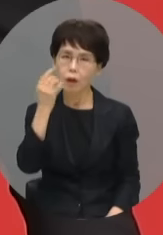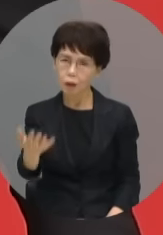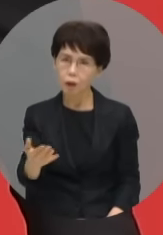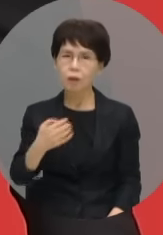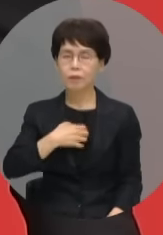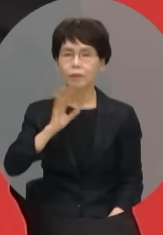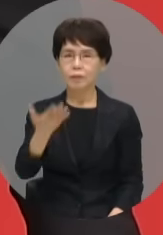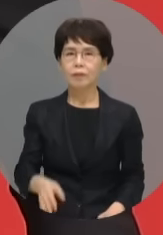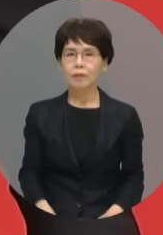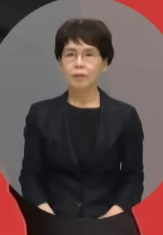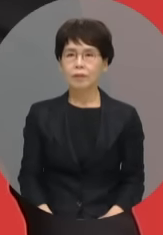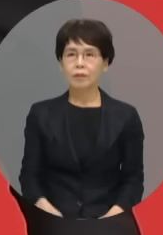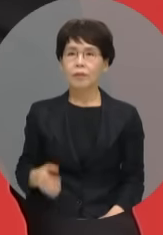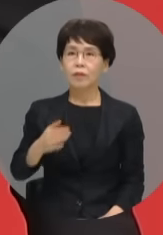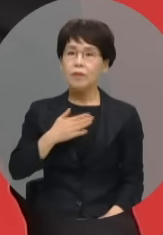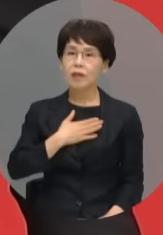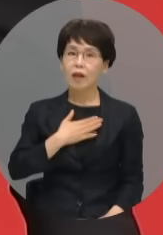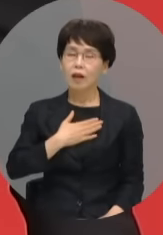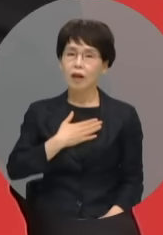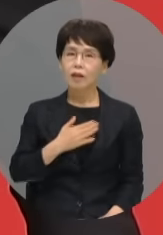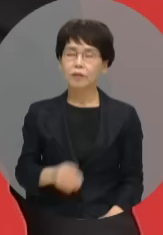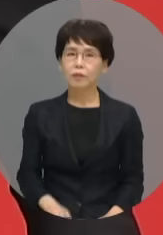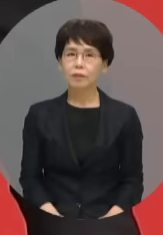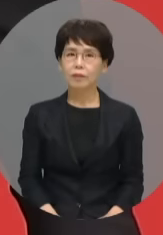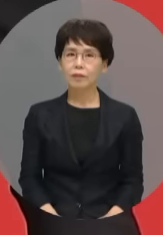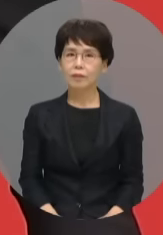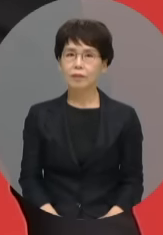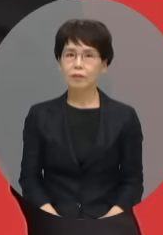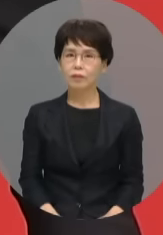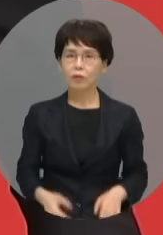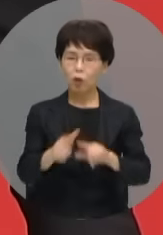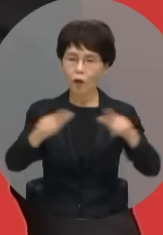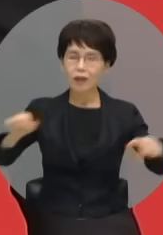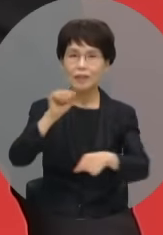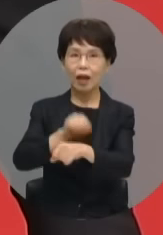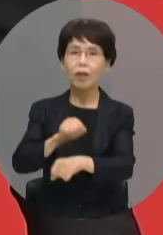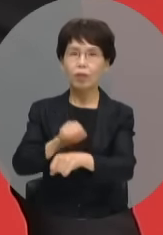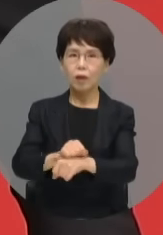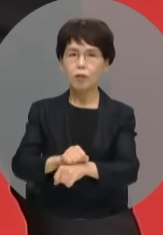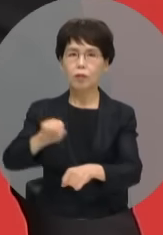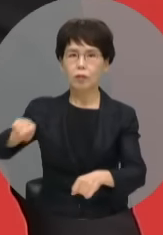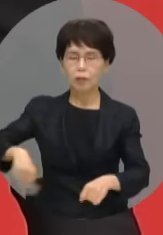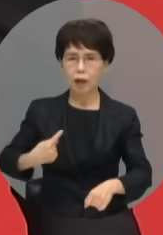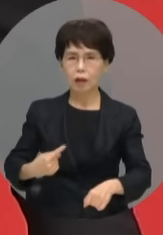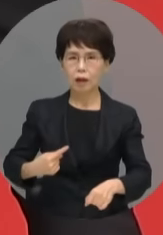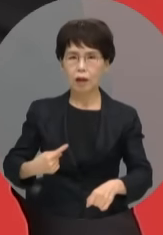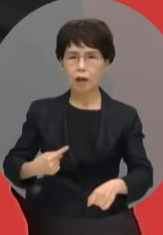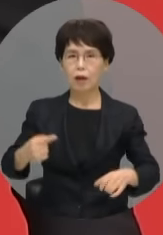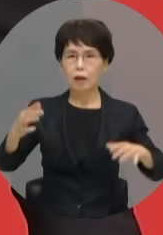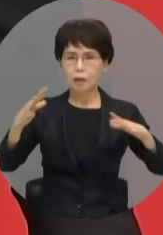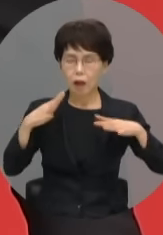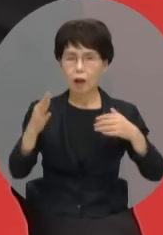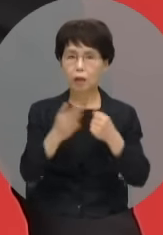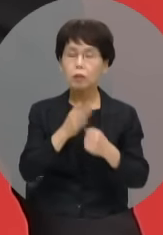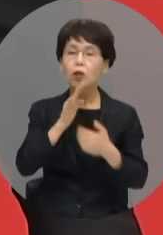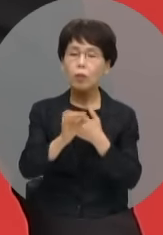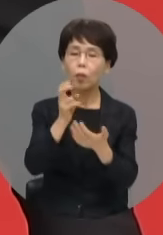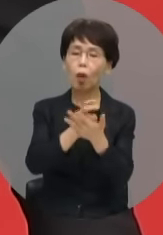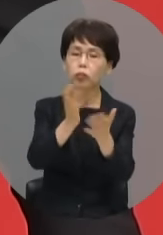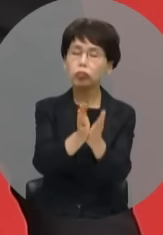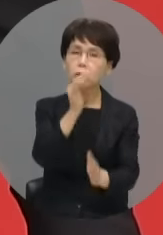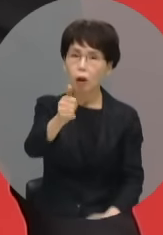제가 이제 질문을 자꾸 이제 뭐 여러 가지를 자꾸 잘하셨다고만 하기 때문에, 그럼 법무부 장관으로서 좀 부족한 건